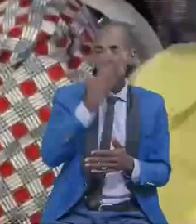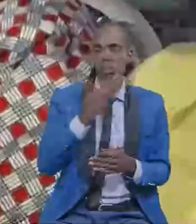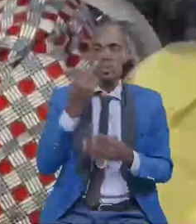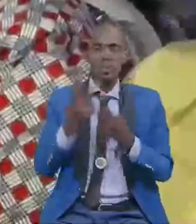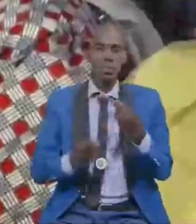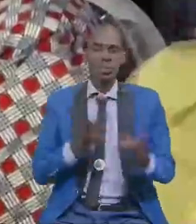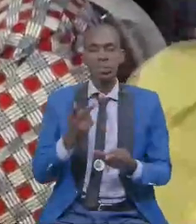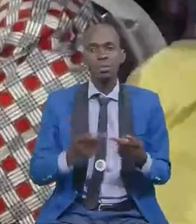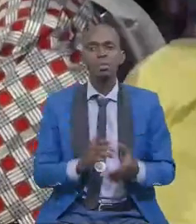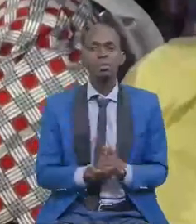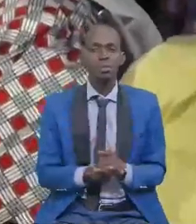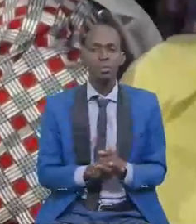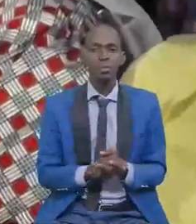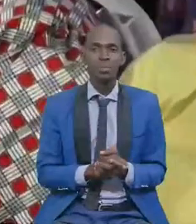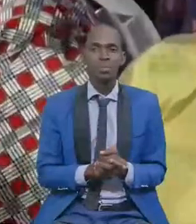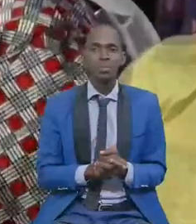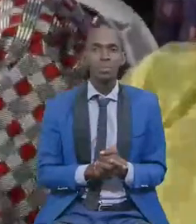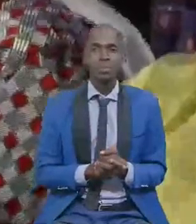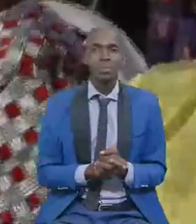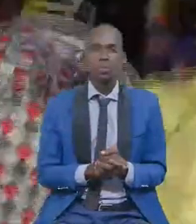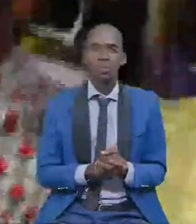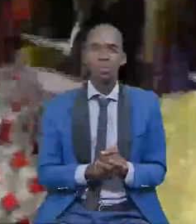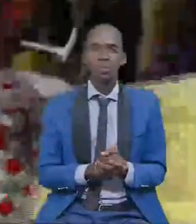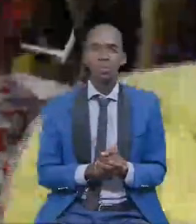cette visitation glorieuse.